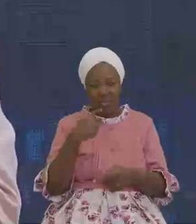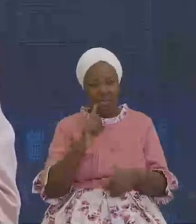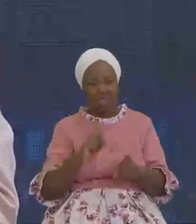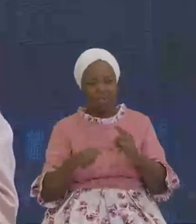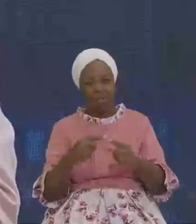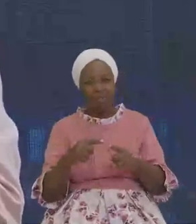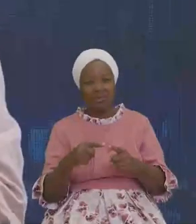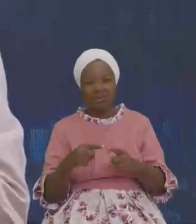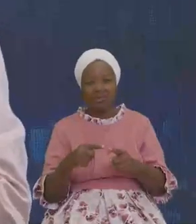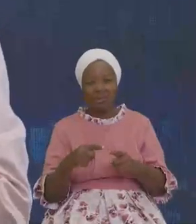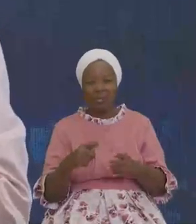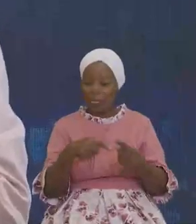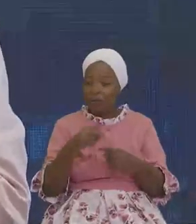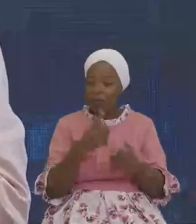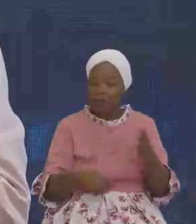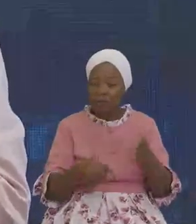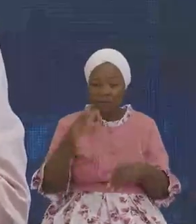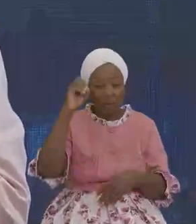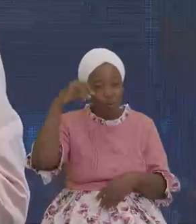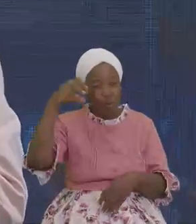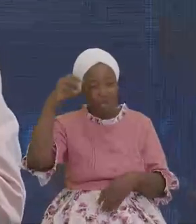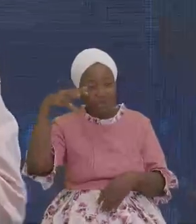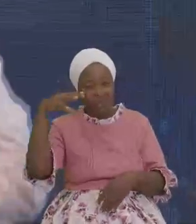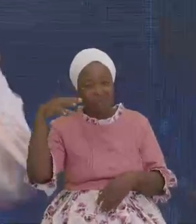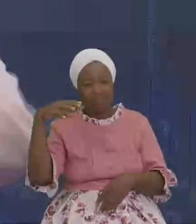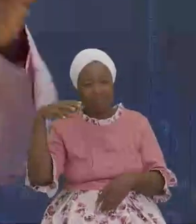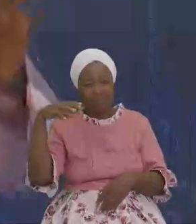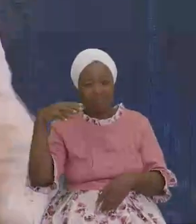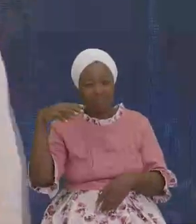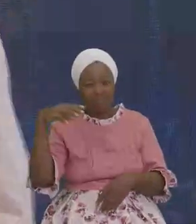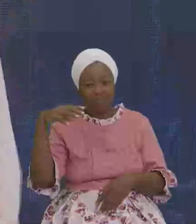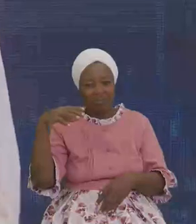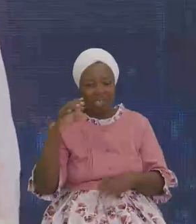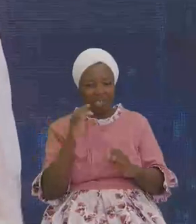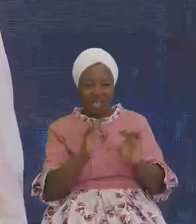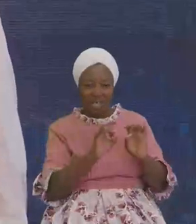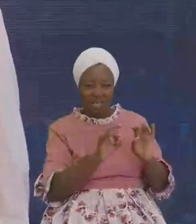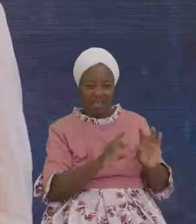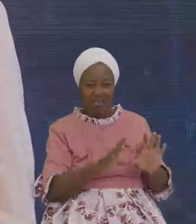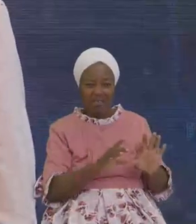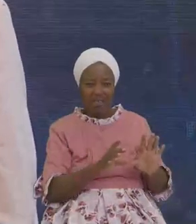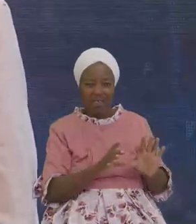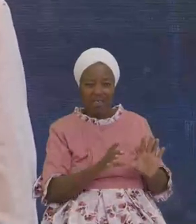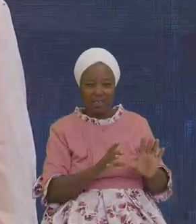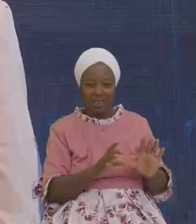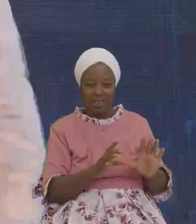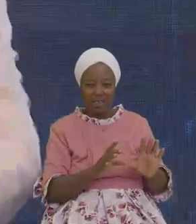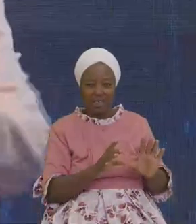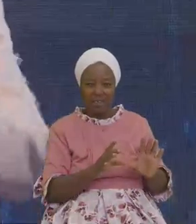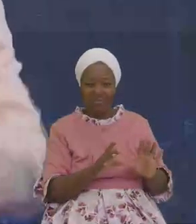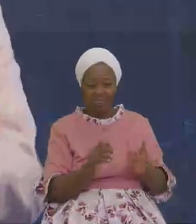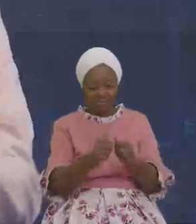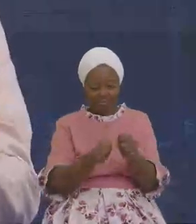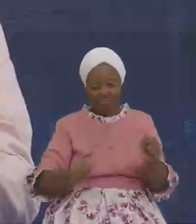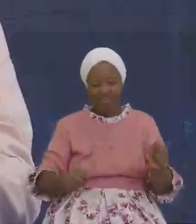Alors, il parle de la magie, la vie abrogée, la